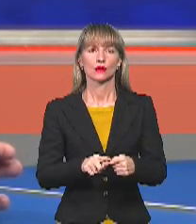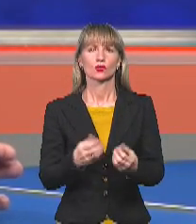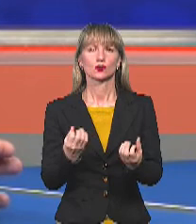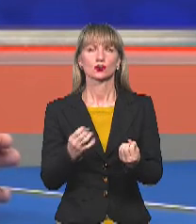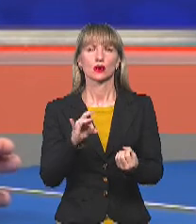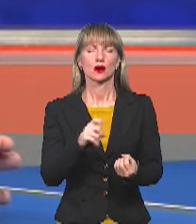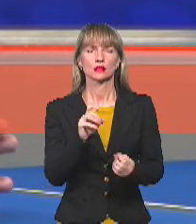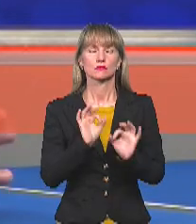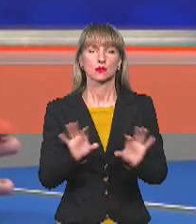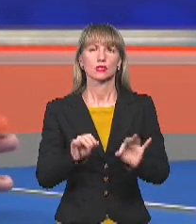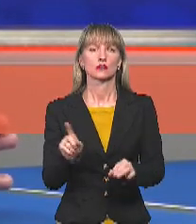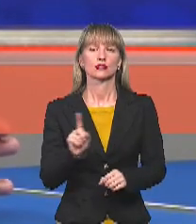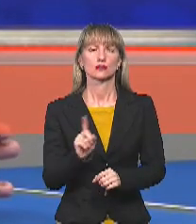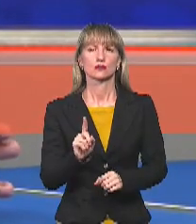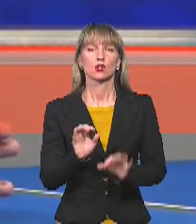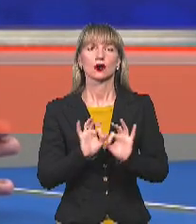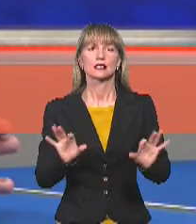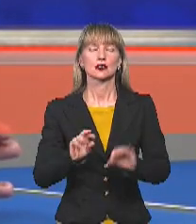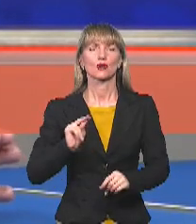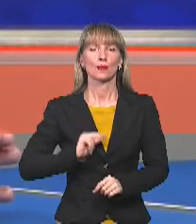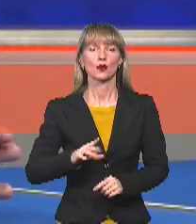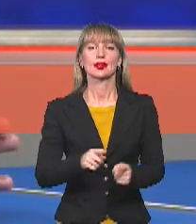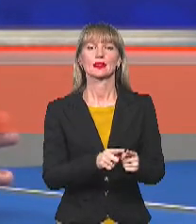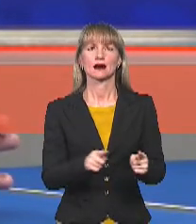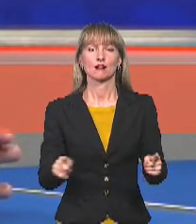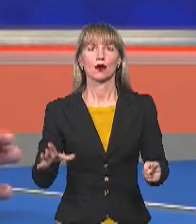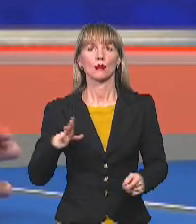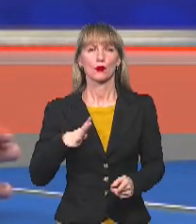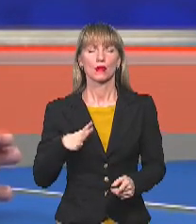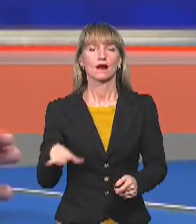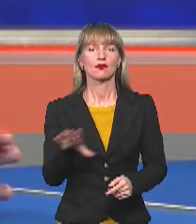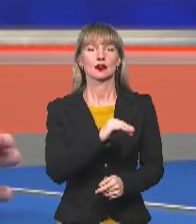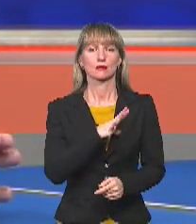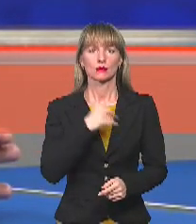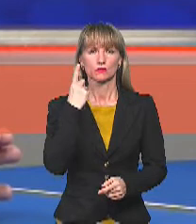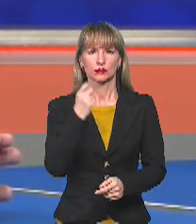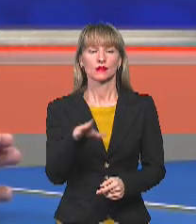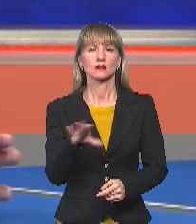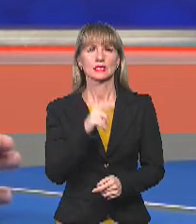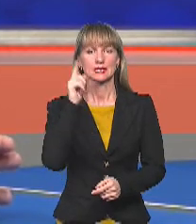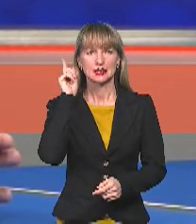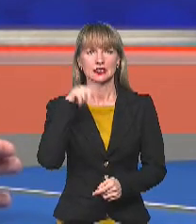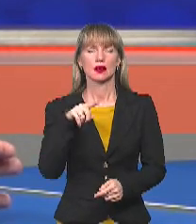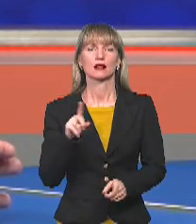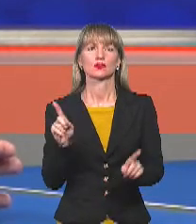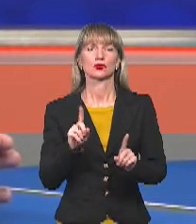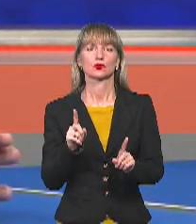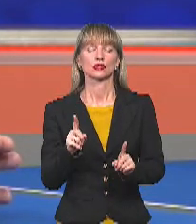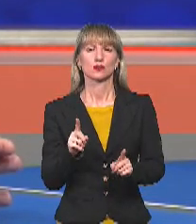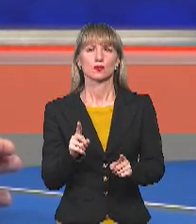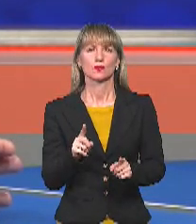раз пояснюю, що роз'яснювальна робота тривала, всі були попереджені та всі були в курсі, що за